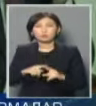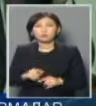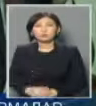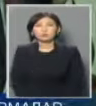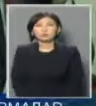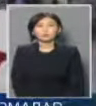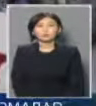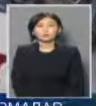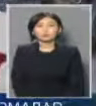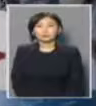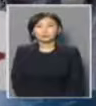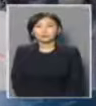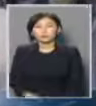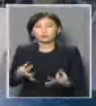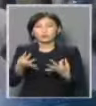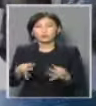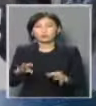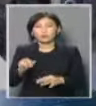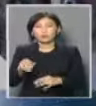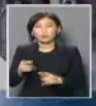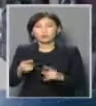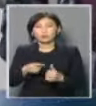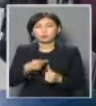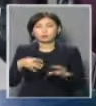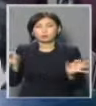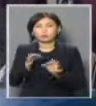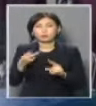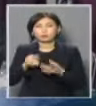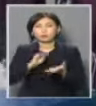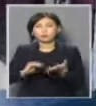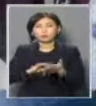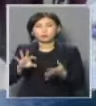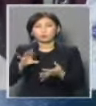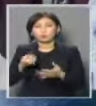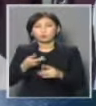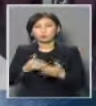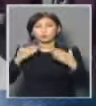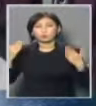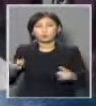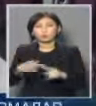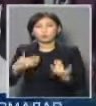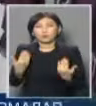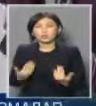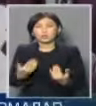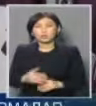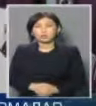болды. Тәуелсіздік аманатты деген ән өсиет ретінде жазылған үлкен бір қазіргі